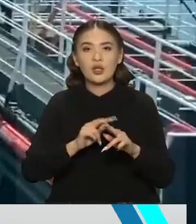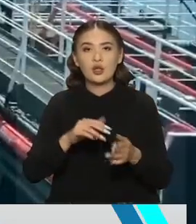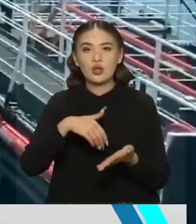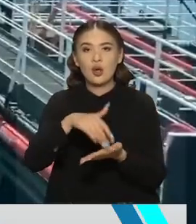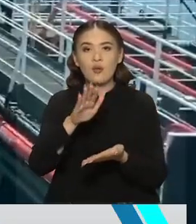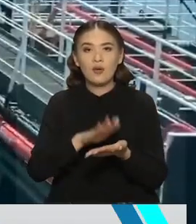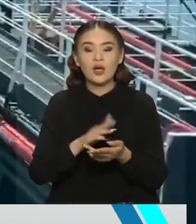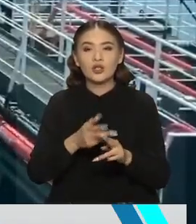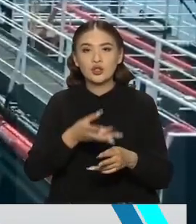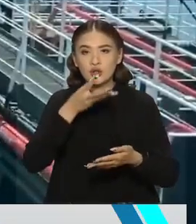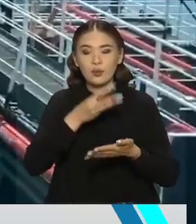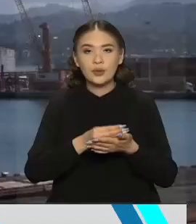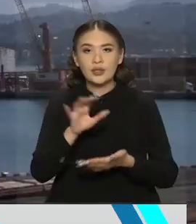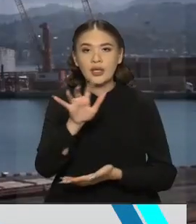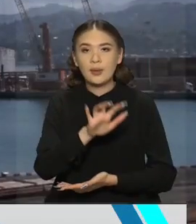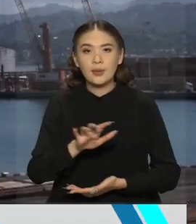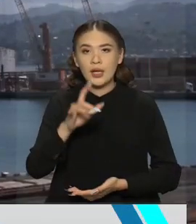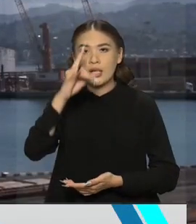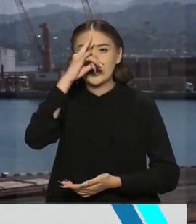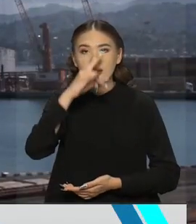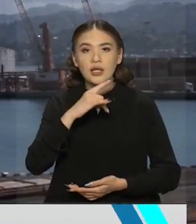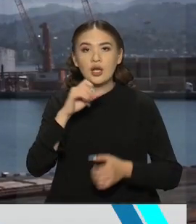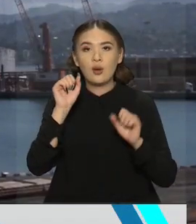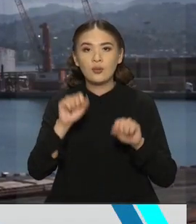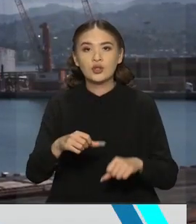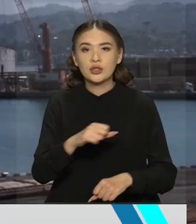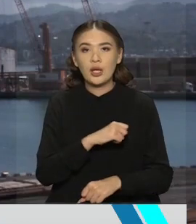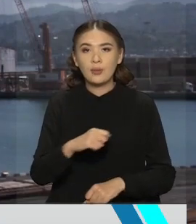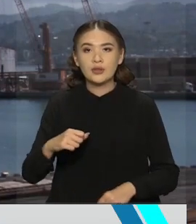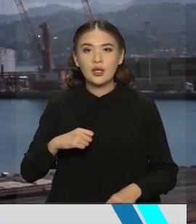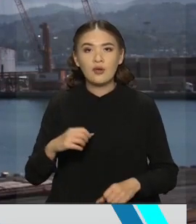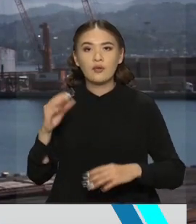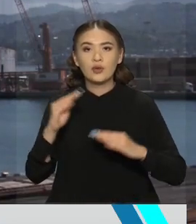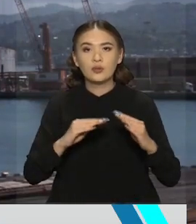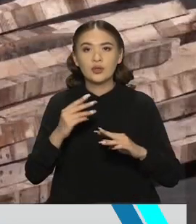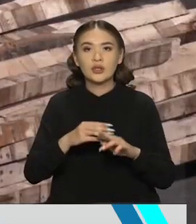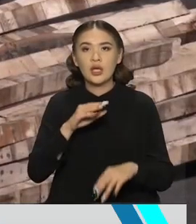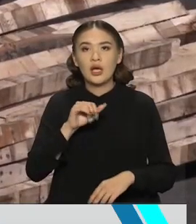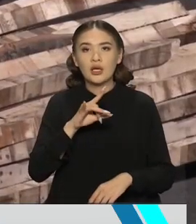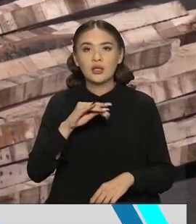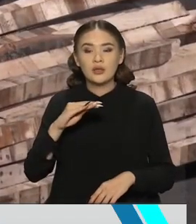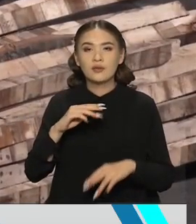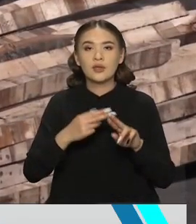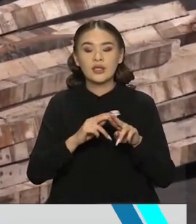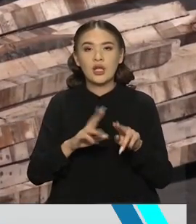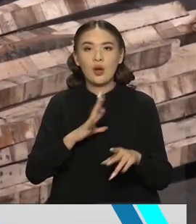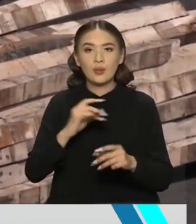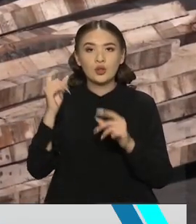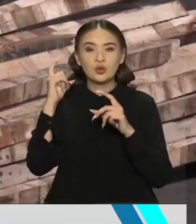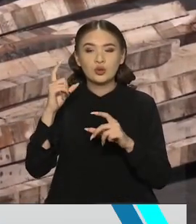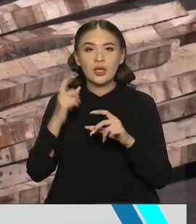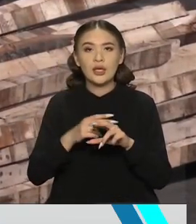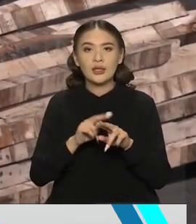Наличие собственного терминала позволит Казахстану самостоятельно формировать не только тарифную политику, но и грузовые потоки